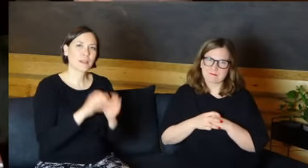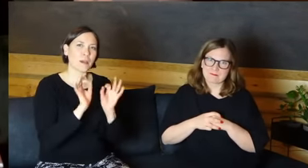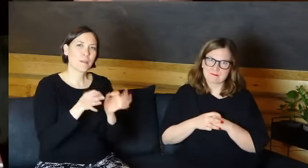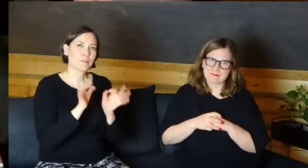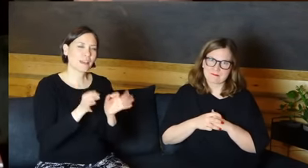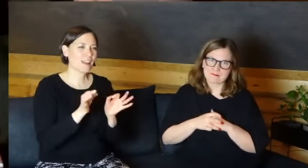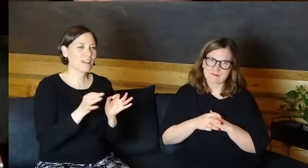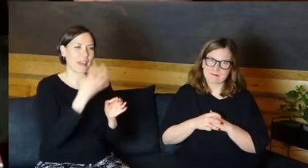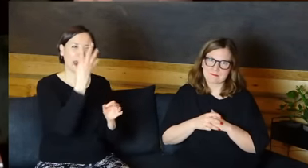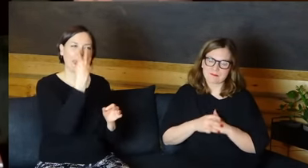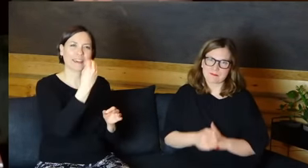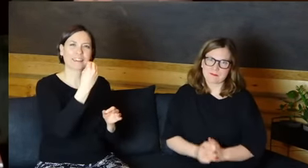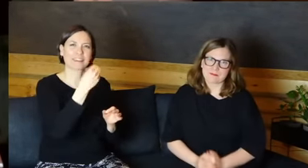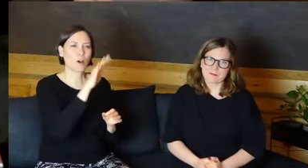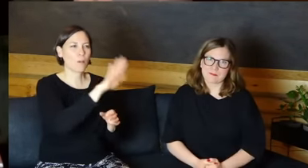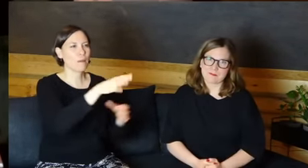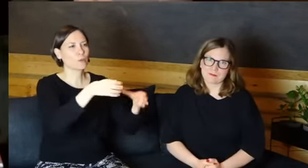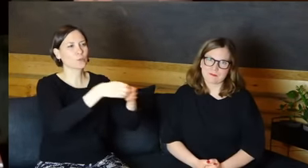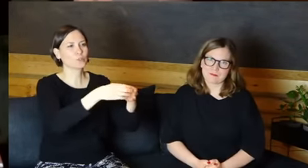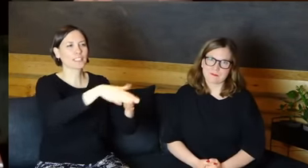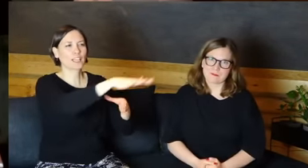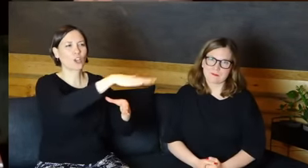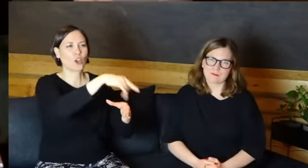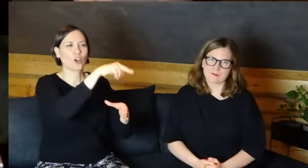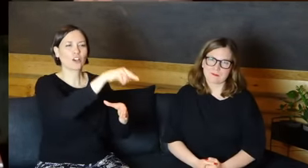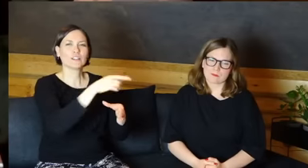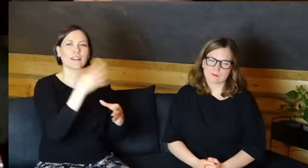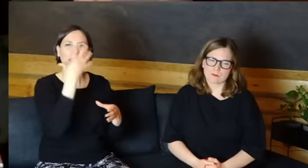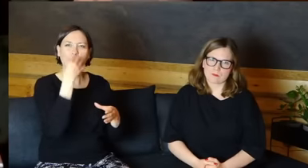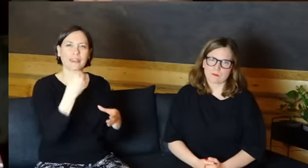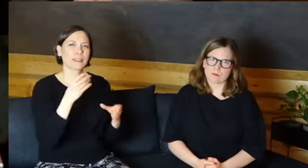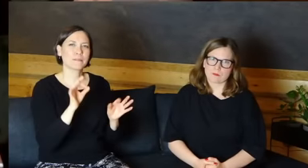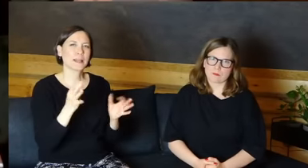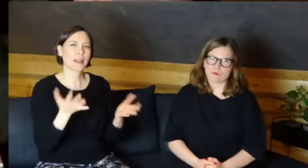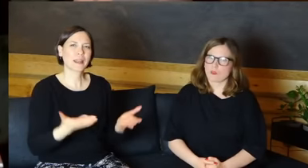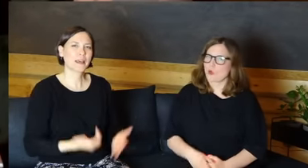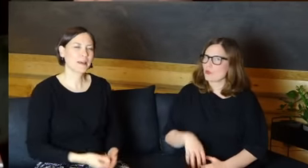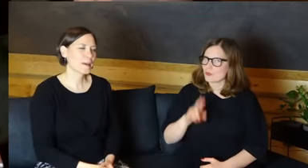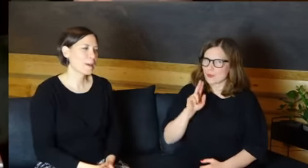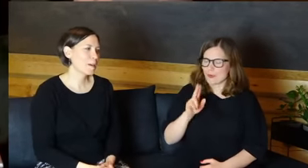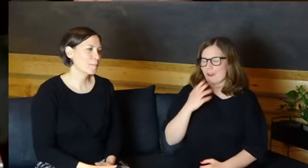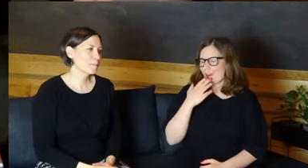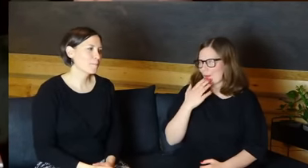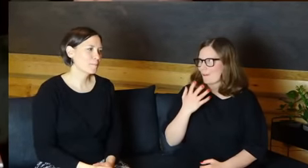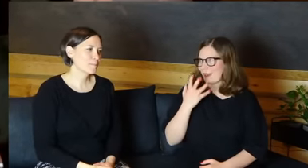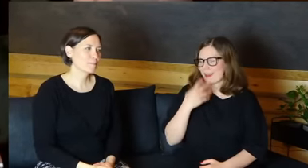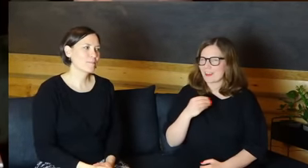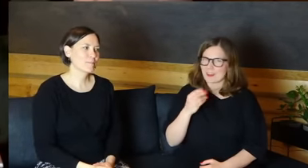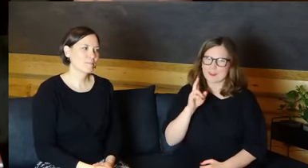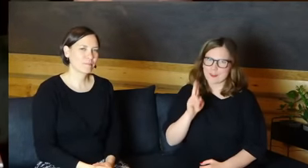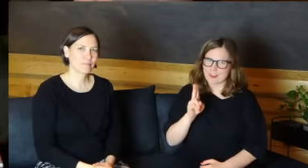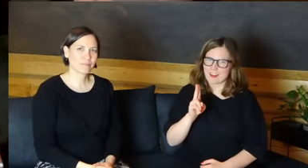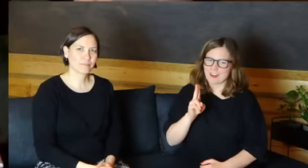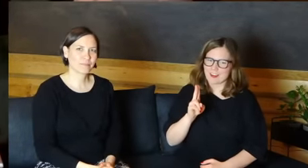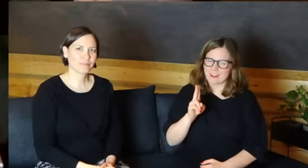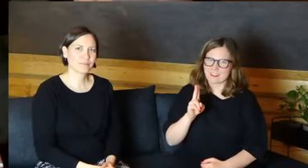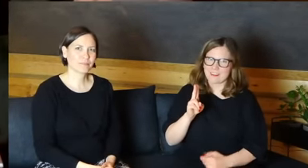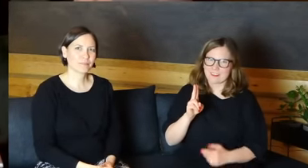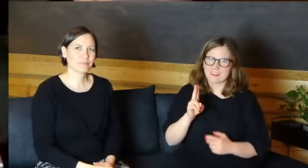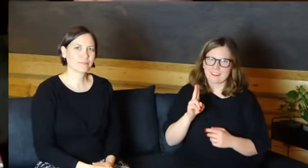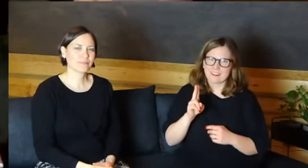Minkälainen henki siellä on yksikössä ollut kuluneena vuonna? Todella hyvä, että niin on kyllä asentaja, kun ne siinä